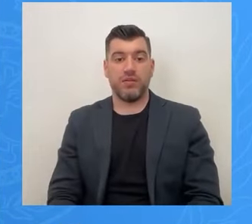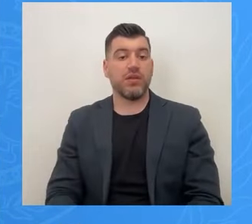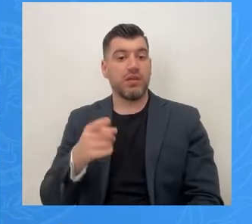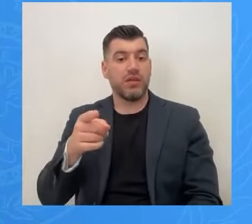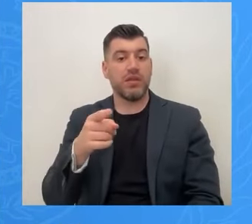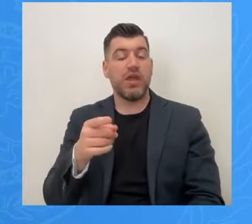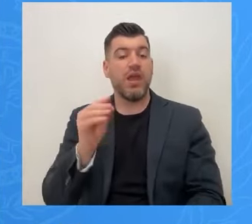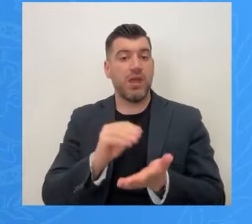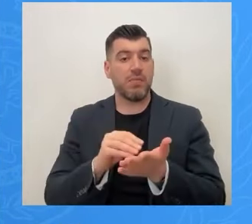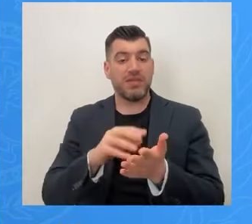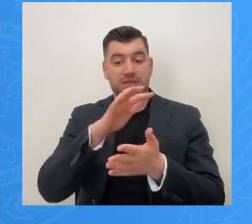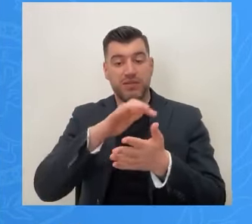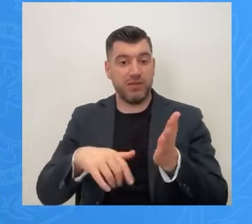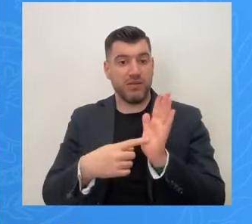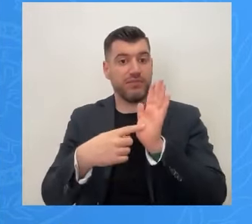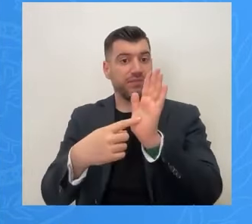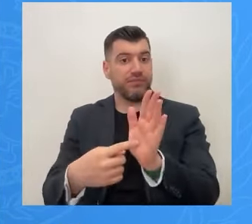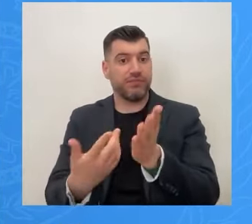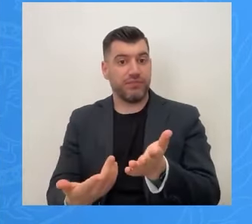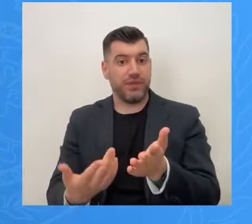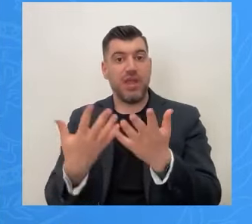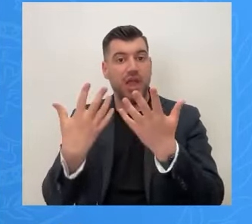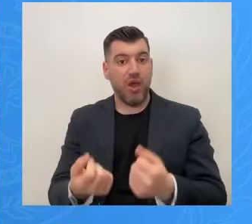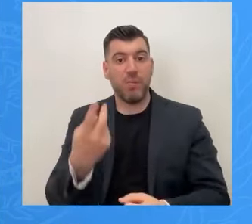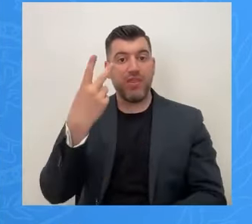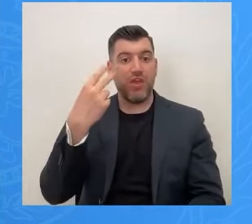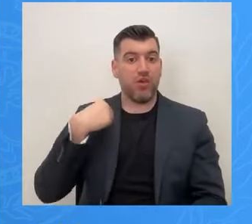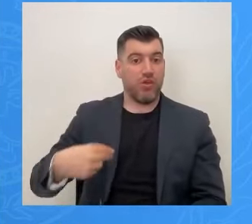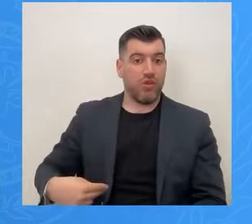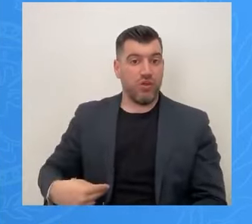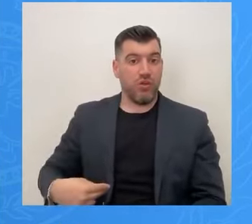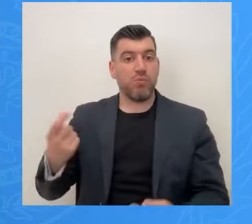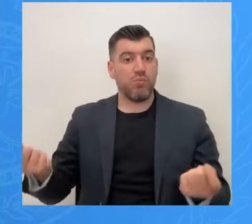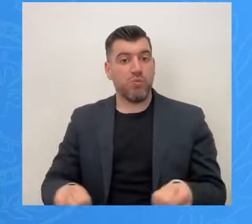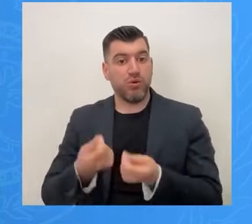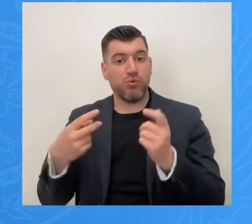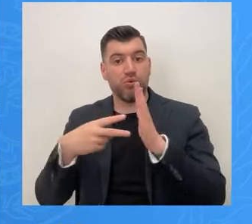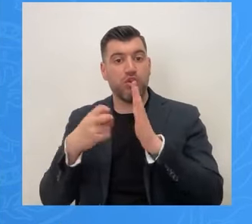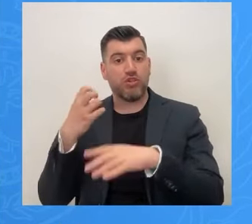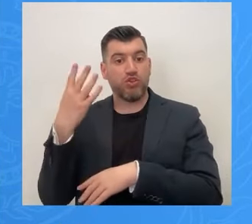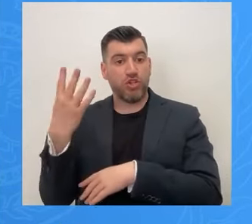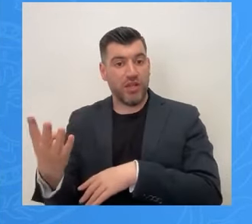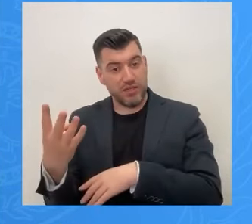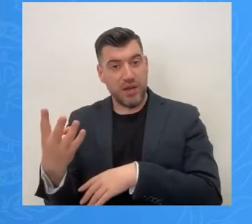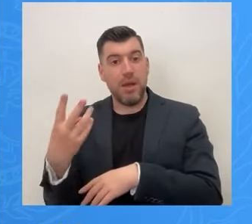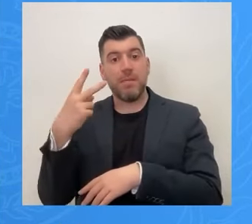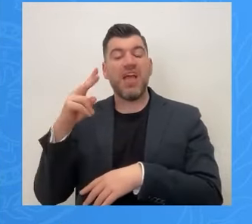φέρει, έχουμε 1-2 δημοτικά τα οποία λειτουργούν το 2024 με διπλοβάρδια